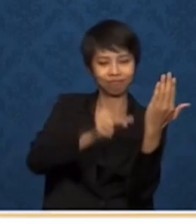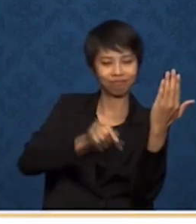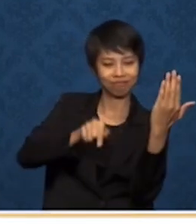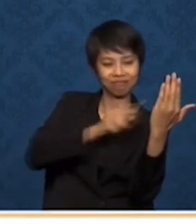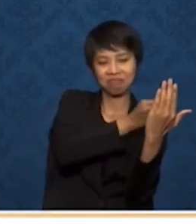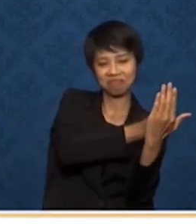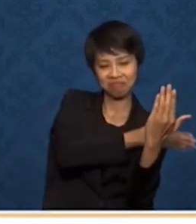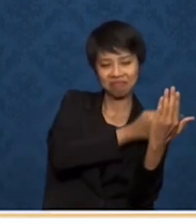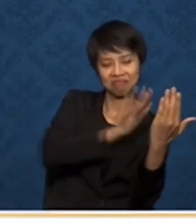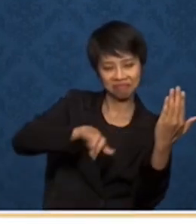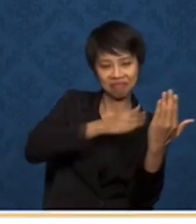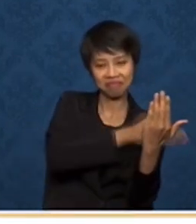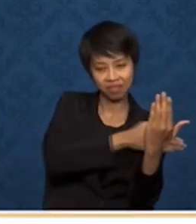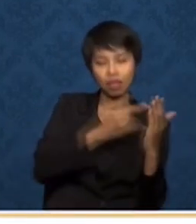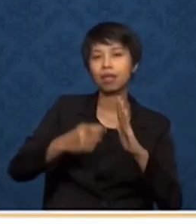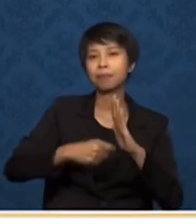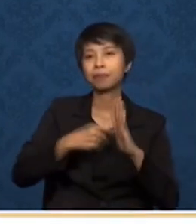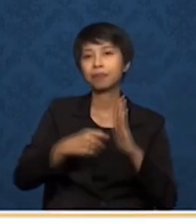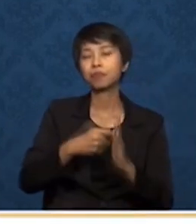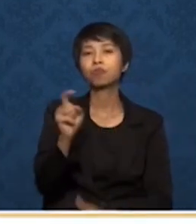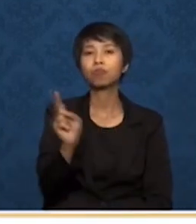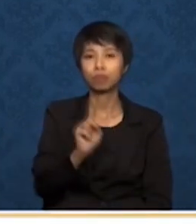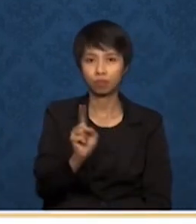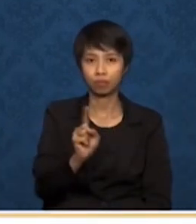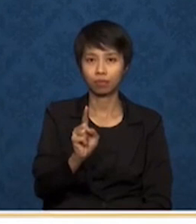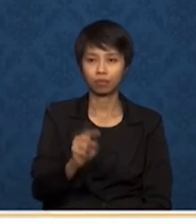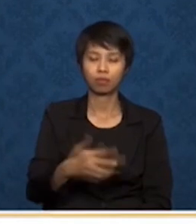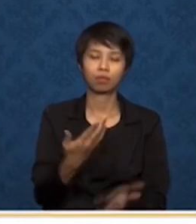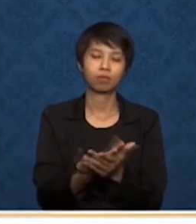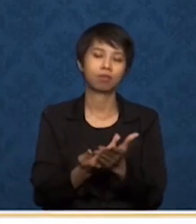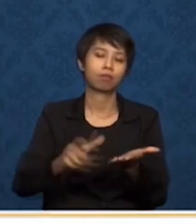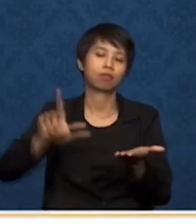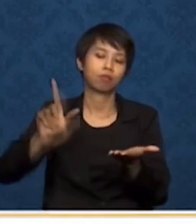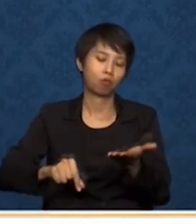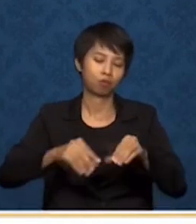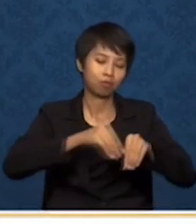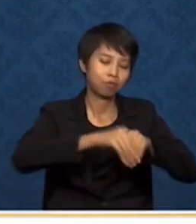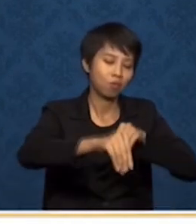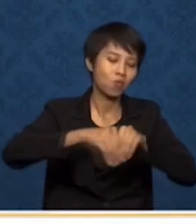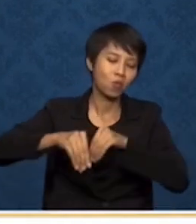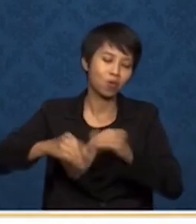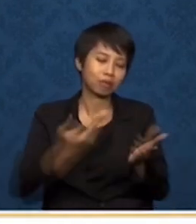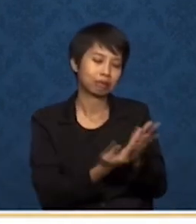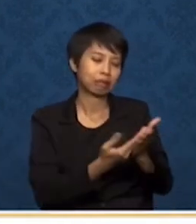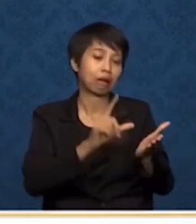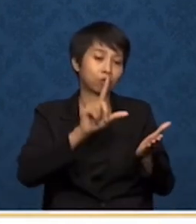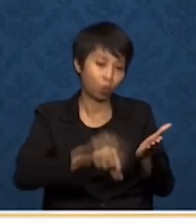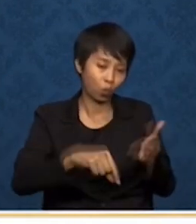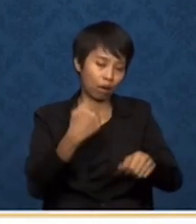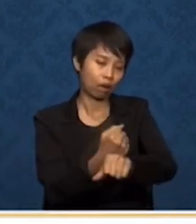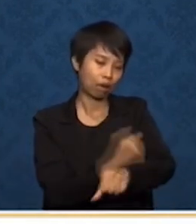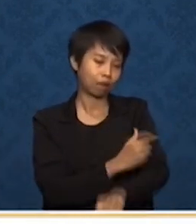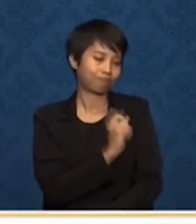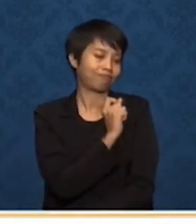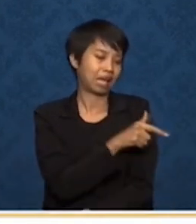ด้วยเหตุและผลนะครับก็คือ 1ต้นทุนถูกค่ารงงานถูกไปปลูก